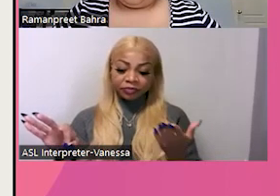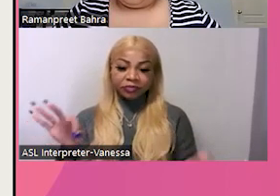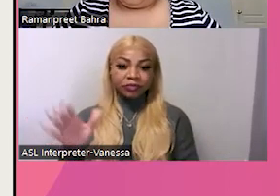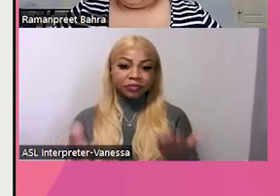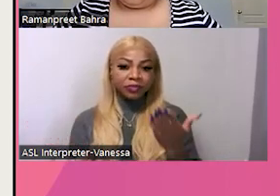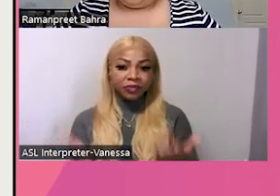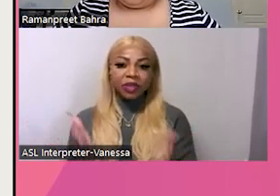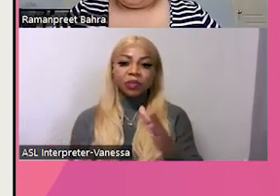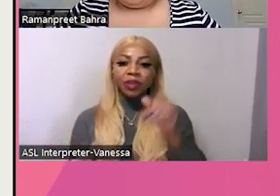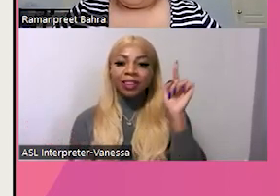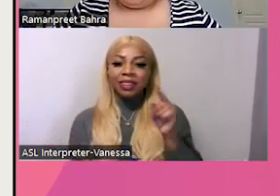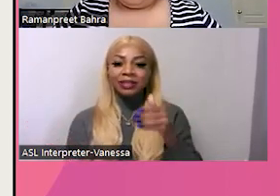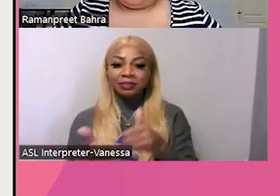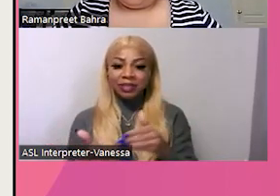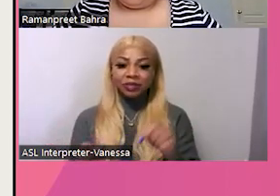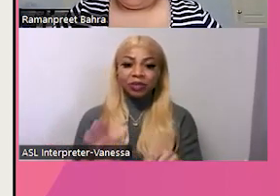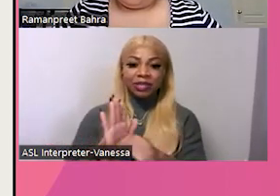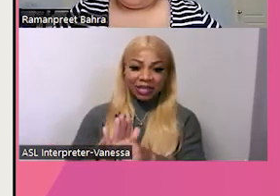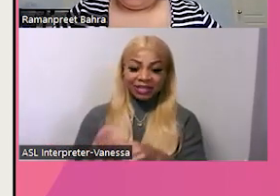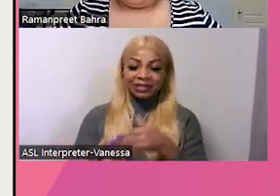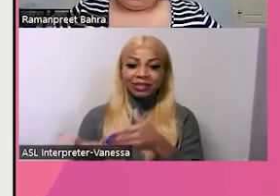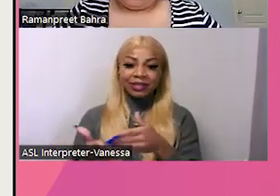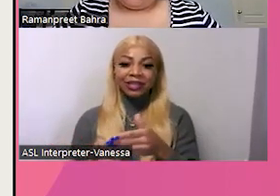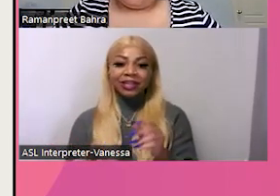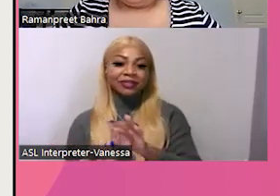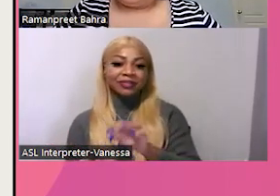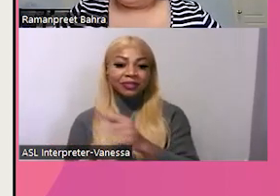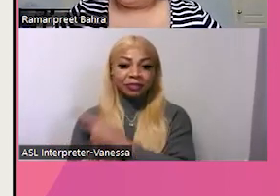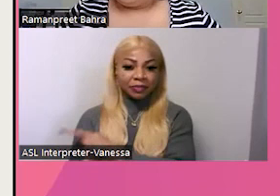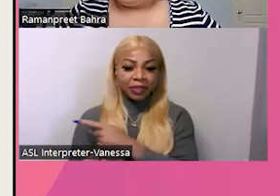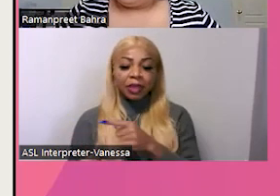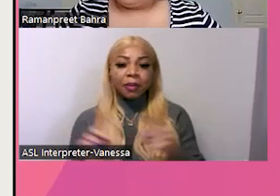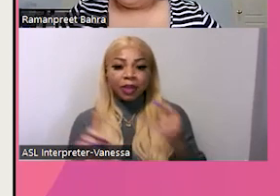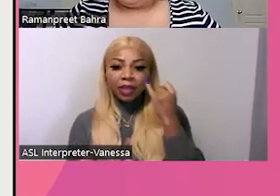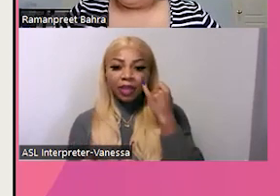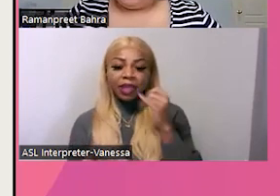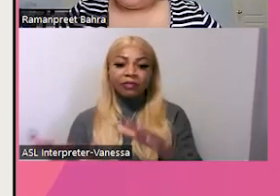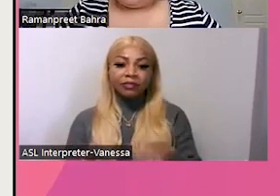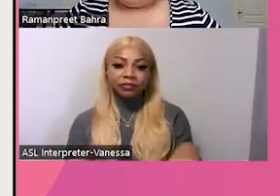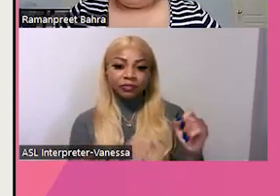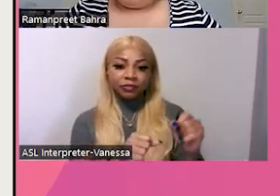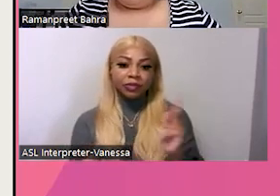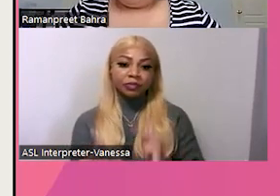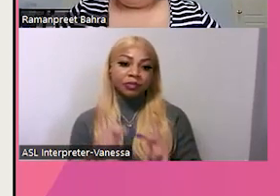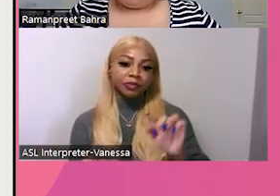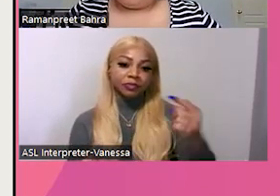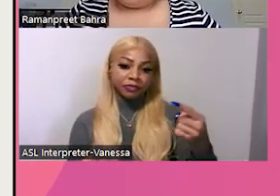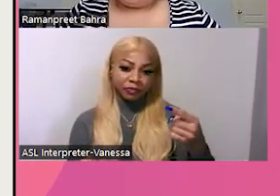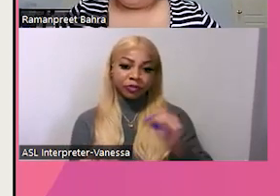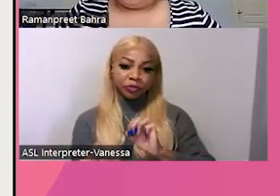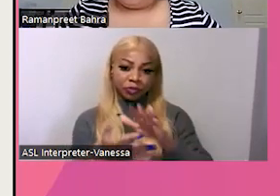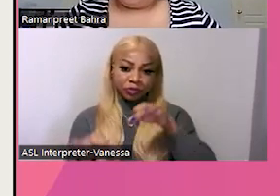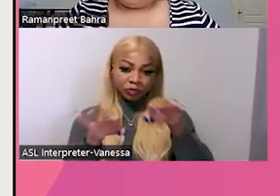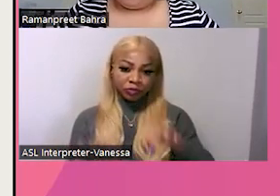langage afin de diminuer les biais et la stigmatisation des patients corpulents, mais le fait d'adopter cette approche personne d'abord